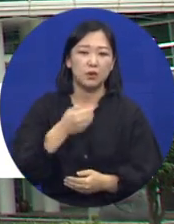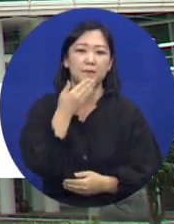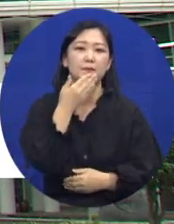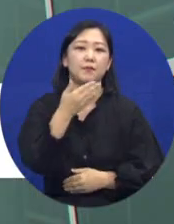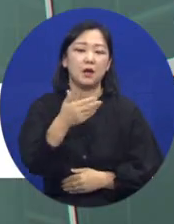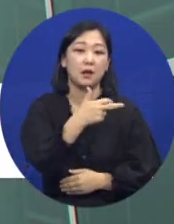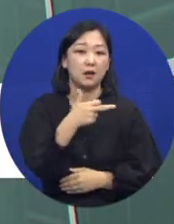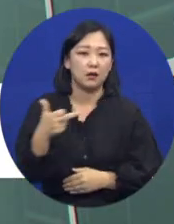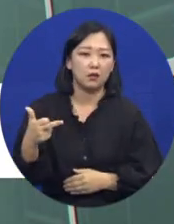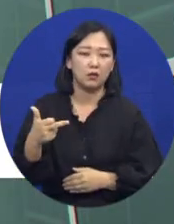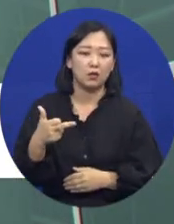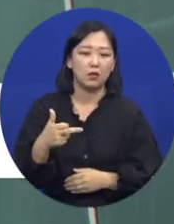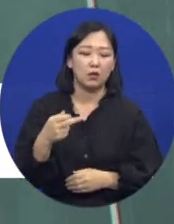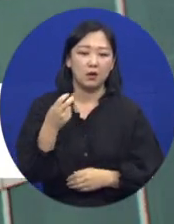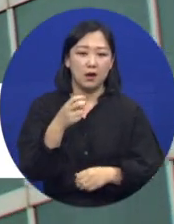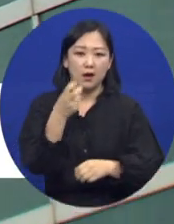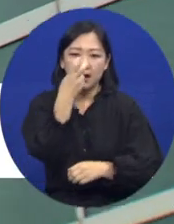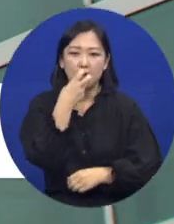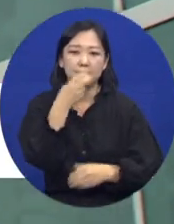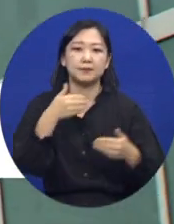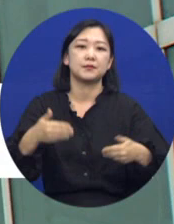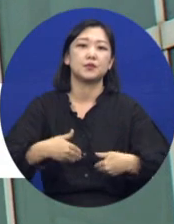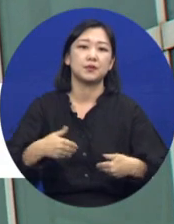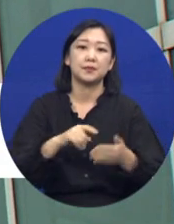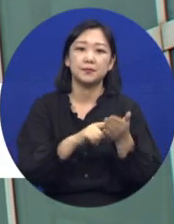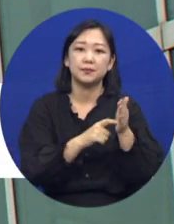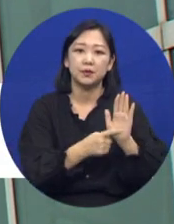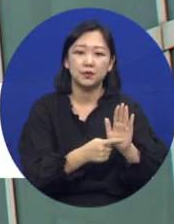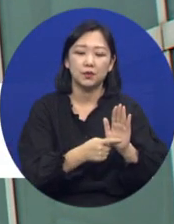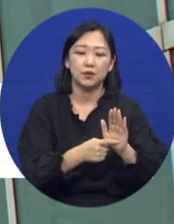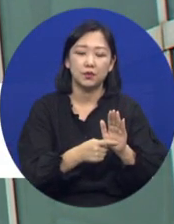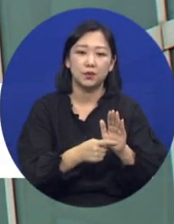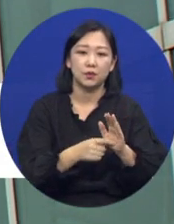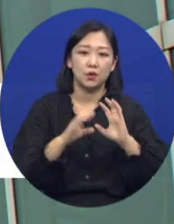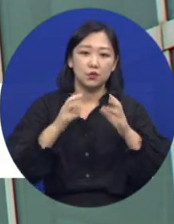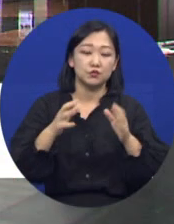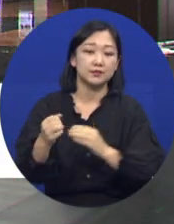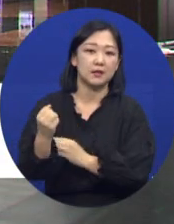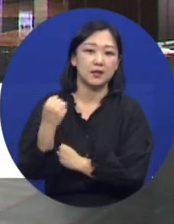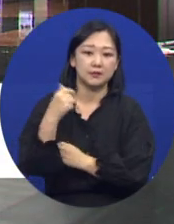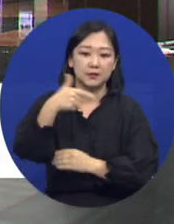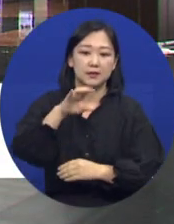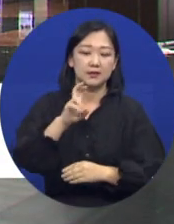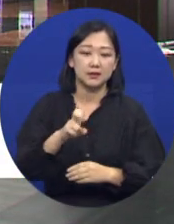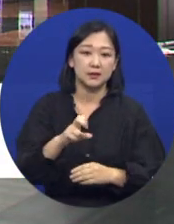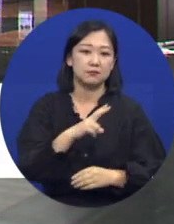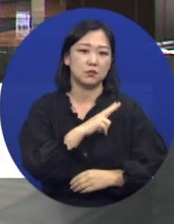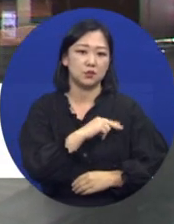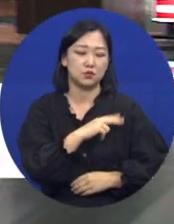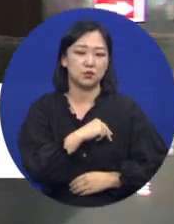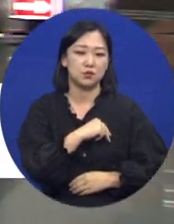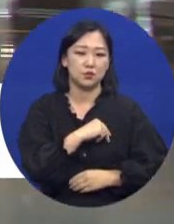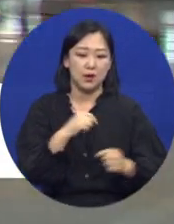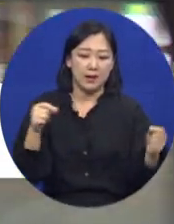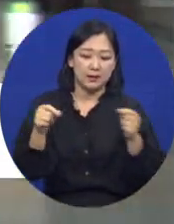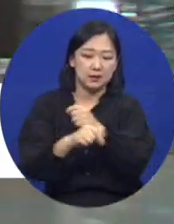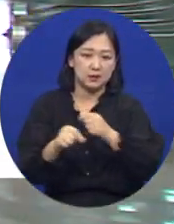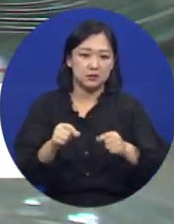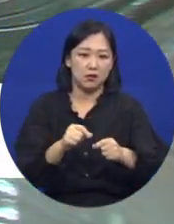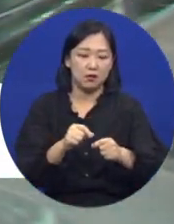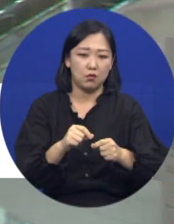특정 감사가 필요하다고 밝혔습니다. 국민의힘 김황국 도의원은 최근 인사권 남용과